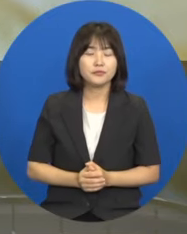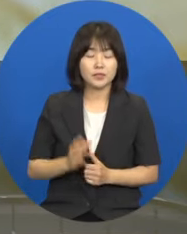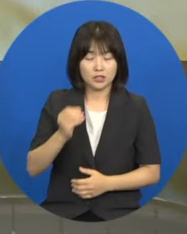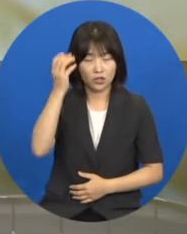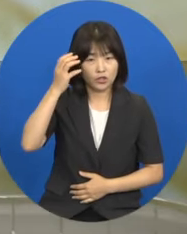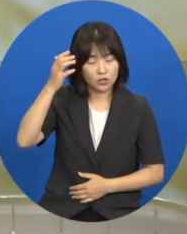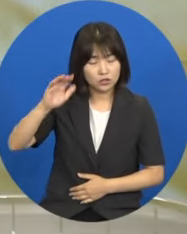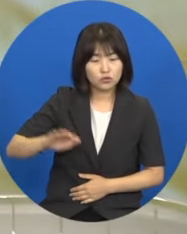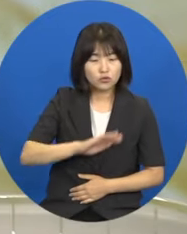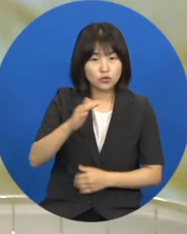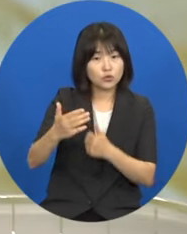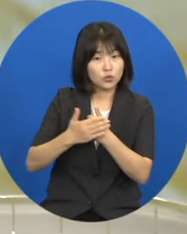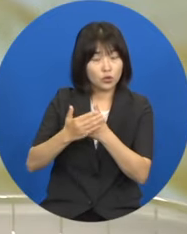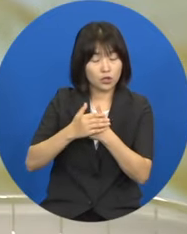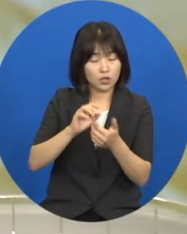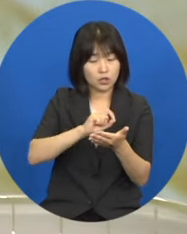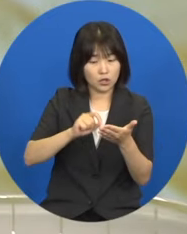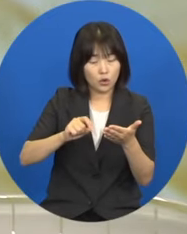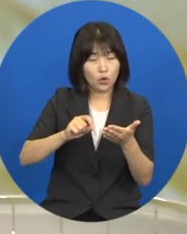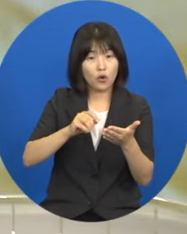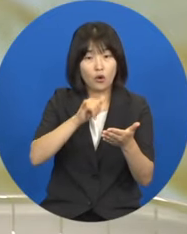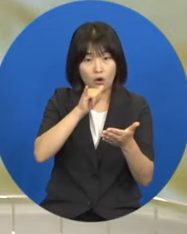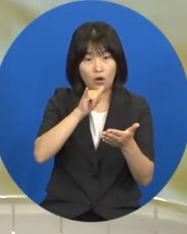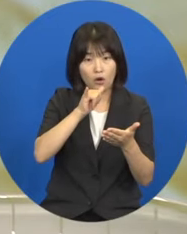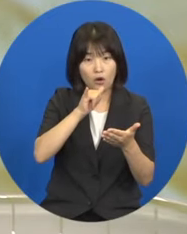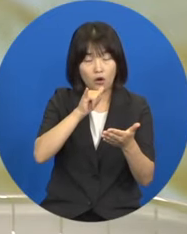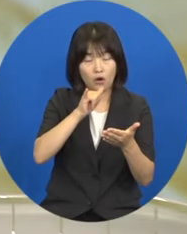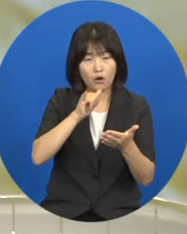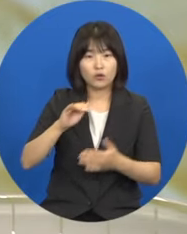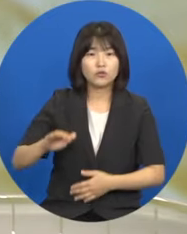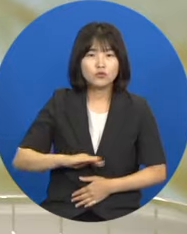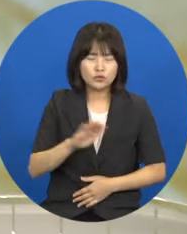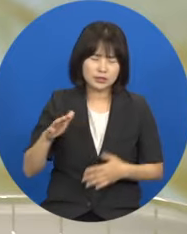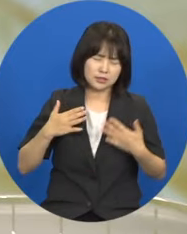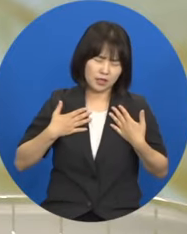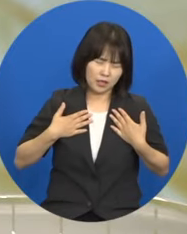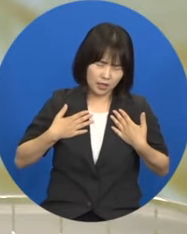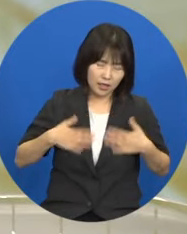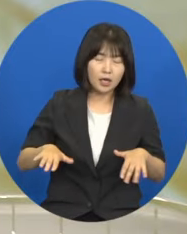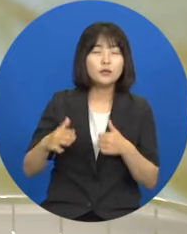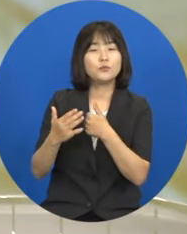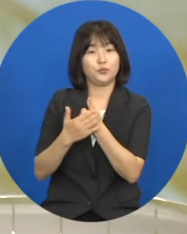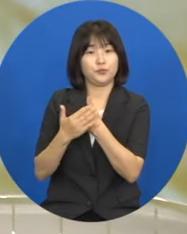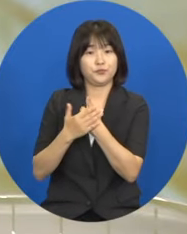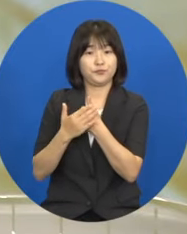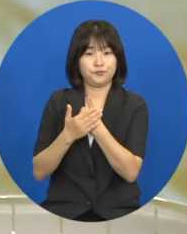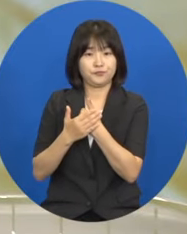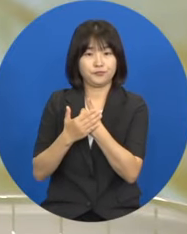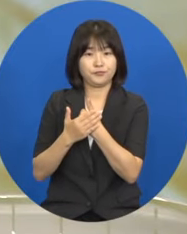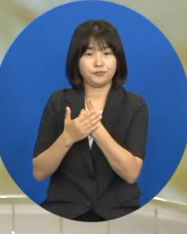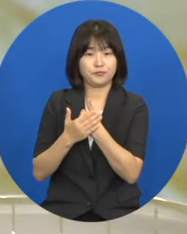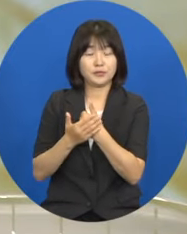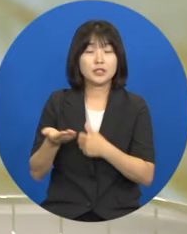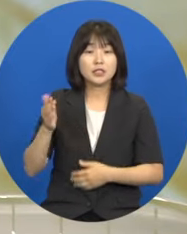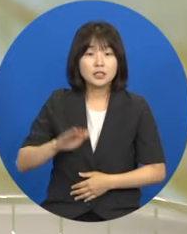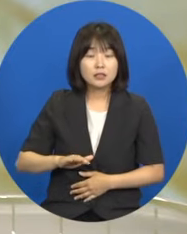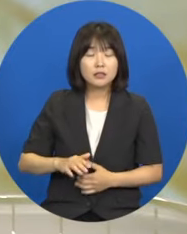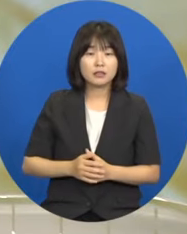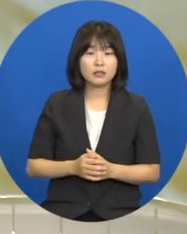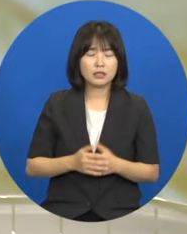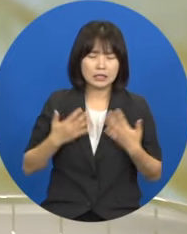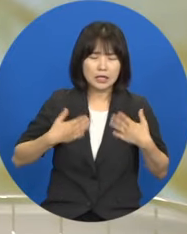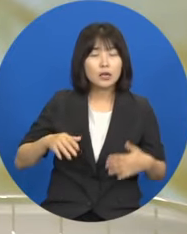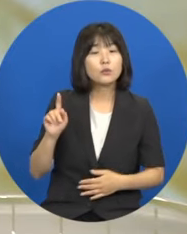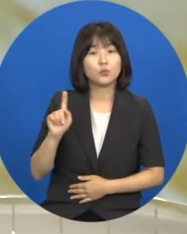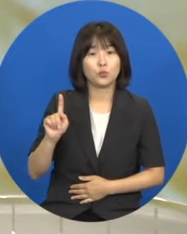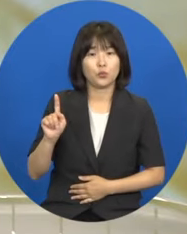우리를 도우신다고 기록하는데 우리의 약함을 도와주신다고 기록합니다. 그런데 여러분, 어떤